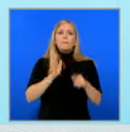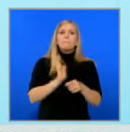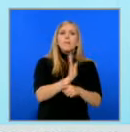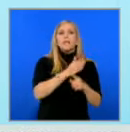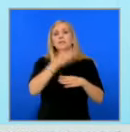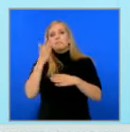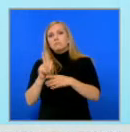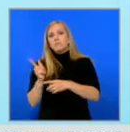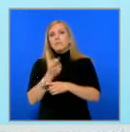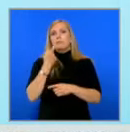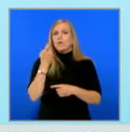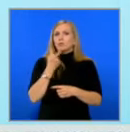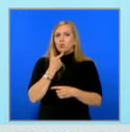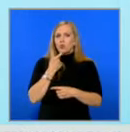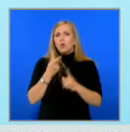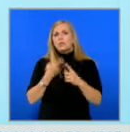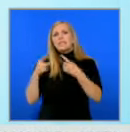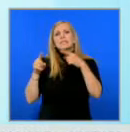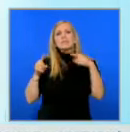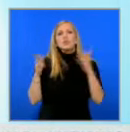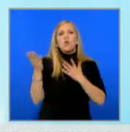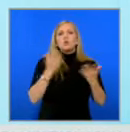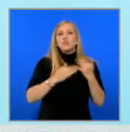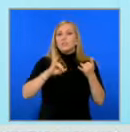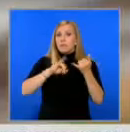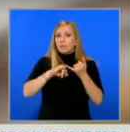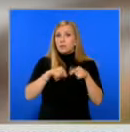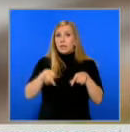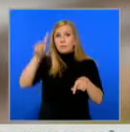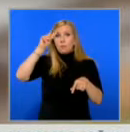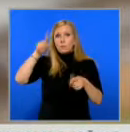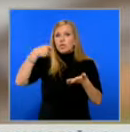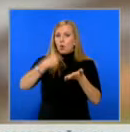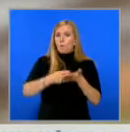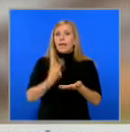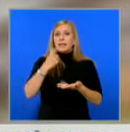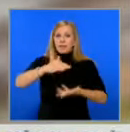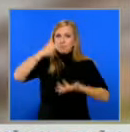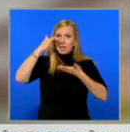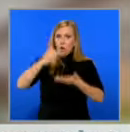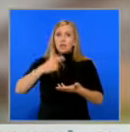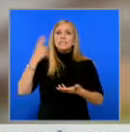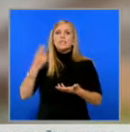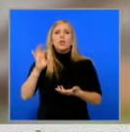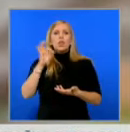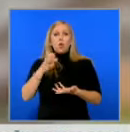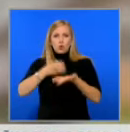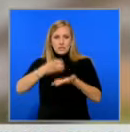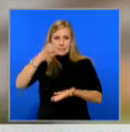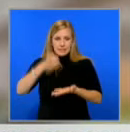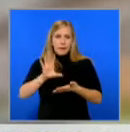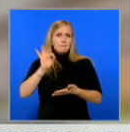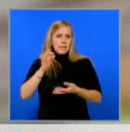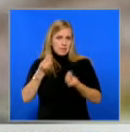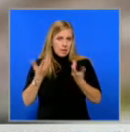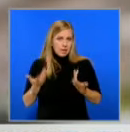русенски училища съобщиха от окръжната прокуратура момичетата са купили един флакон диазотен оксид за 50